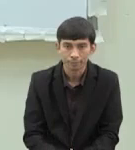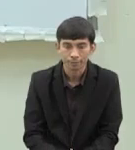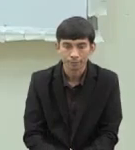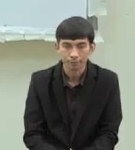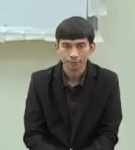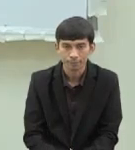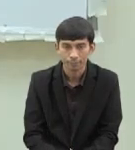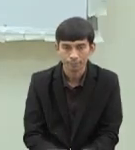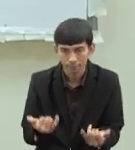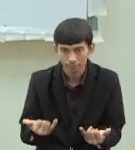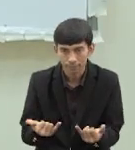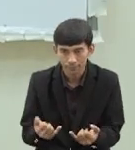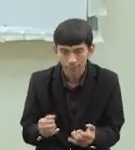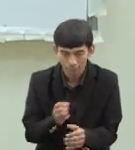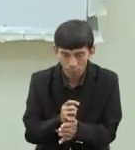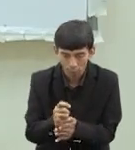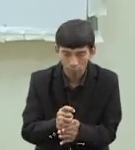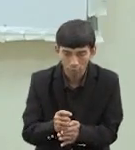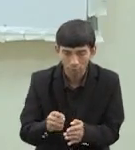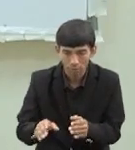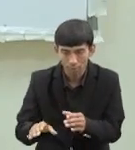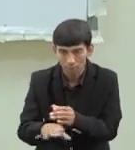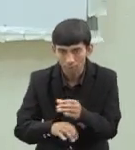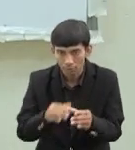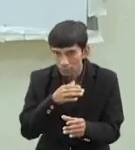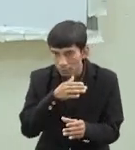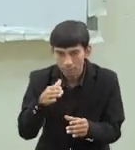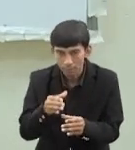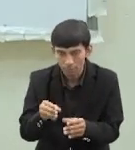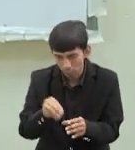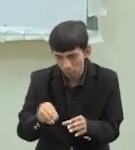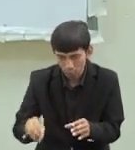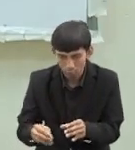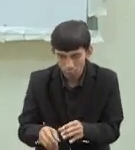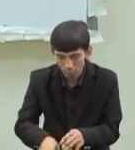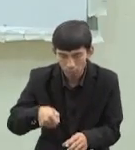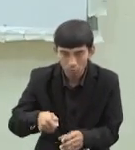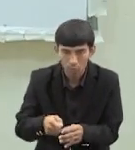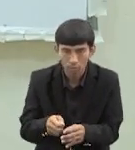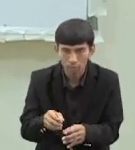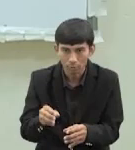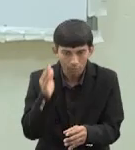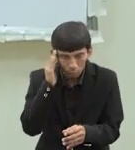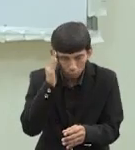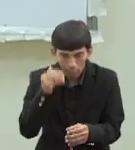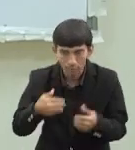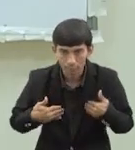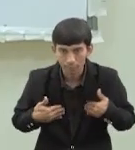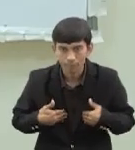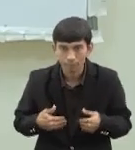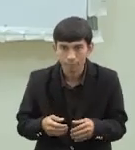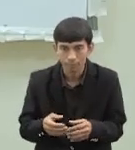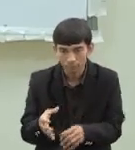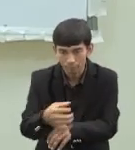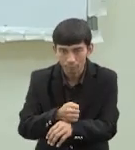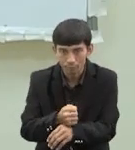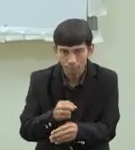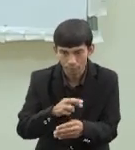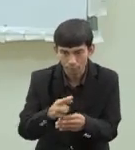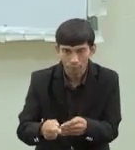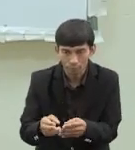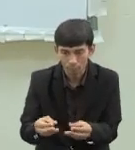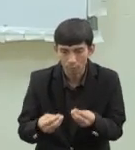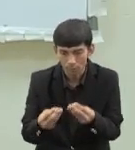Ní chìa rô bò cả sĩ cam. Stung đọc đọc đam chăm chọc bàn. Tiên dọc phục phòl bắt đoàn ở